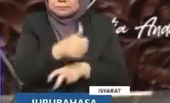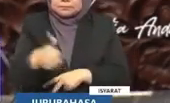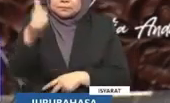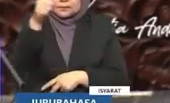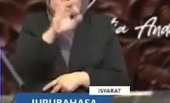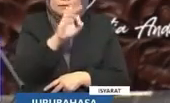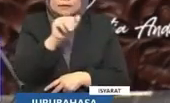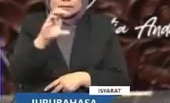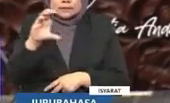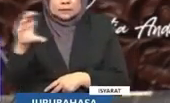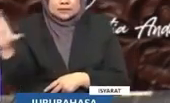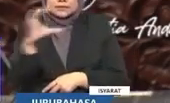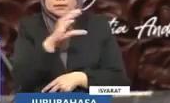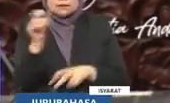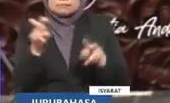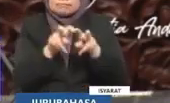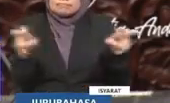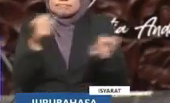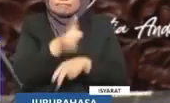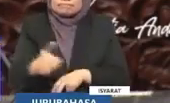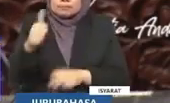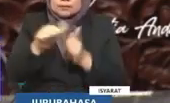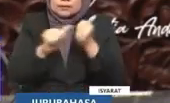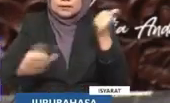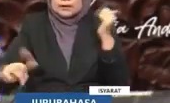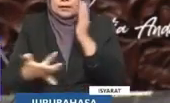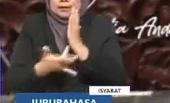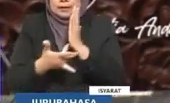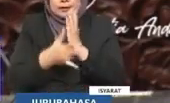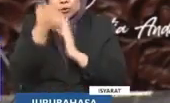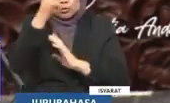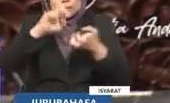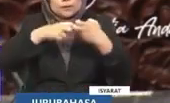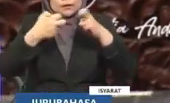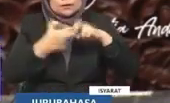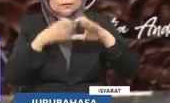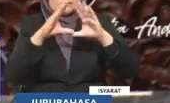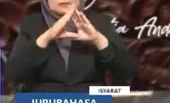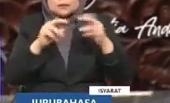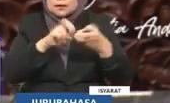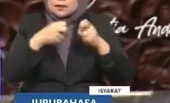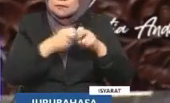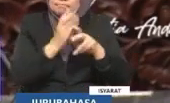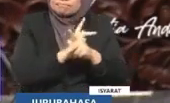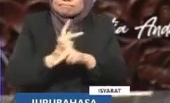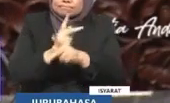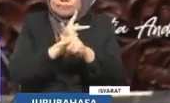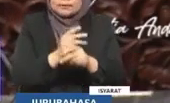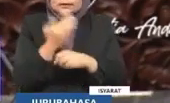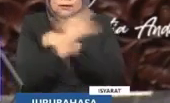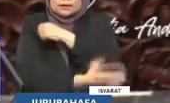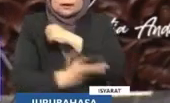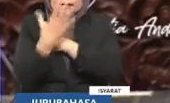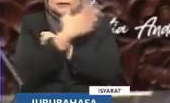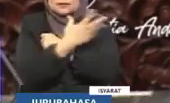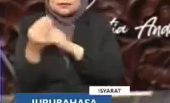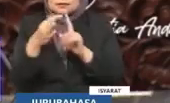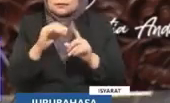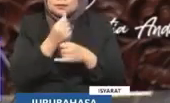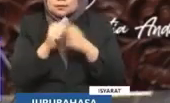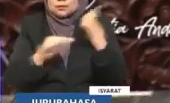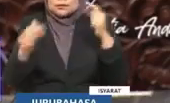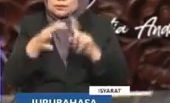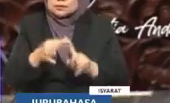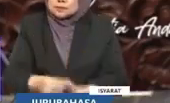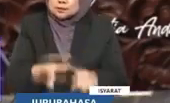Foursquare TVC Jaten kuasa teknikal bagi menangani isu seperti makanan negara aja tahun puasa